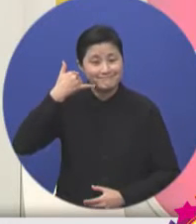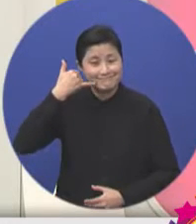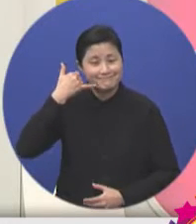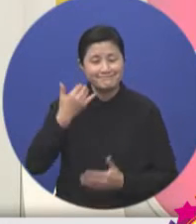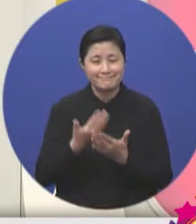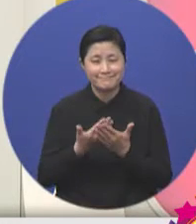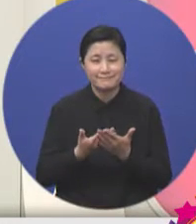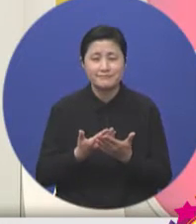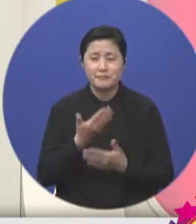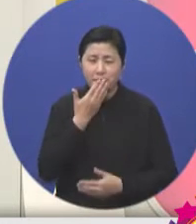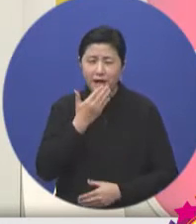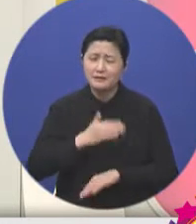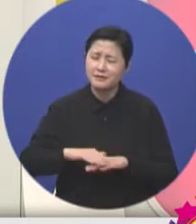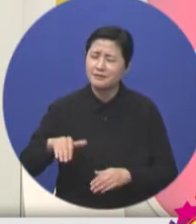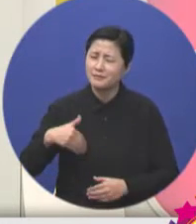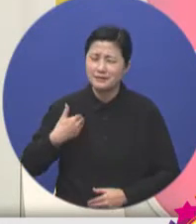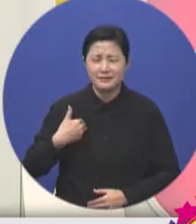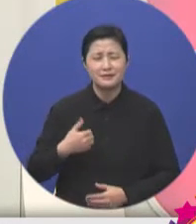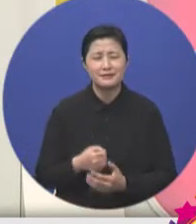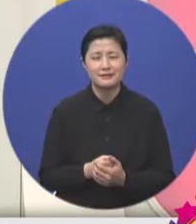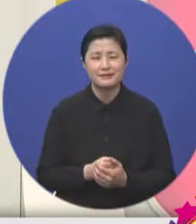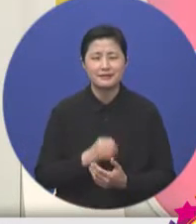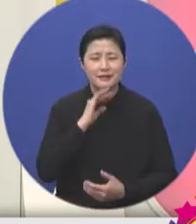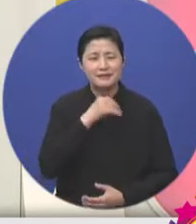예, 할란 거 모르겠다. 나도 할란가? 많은 사람이고.